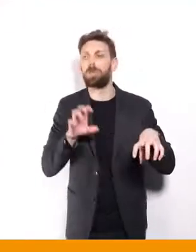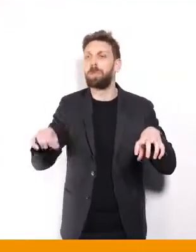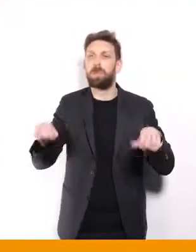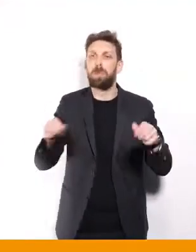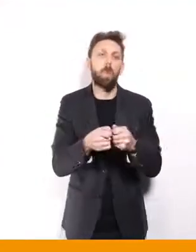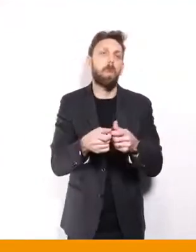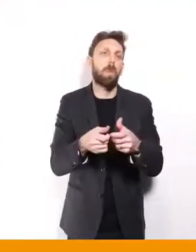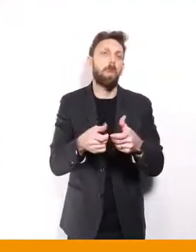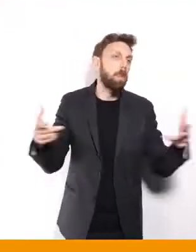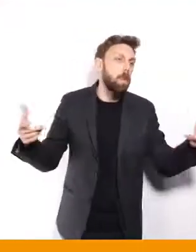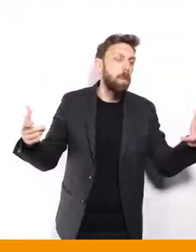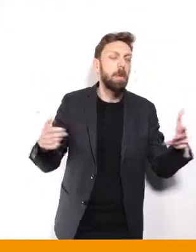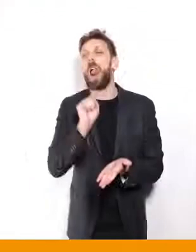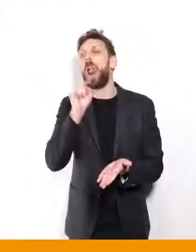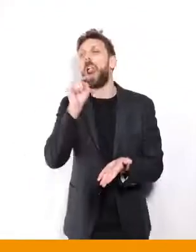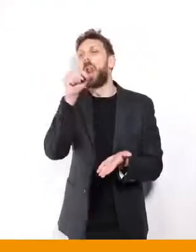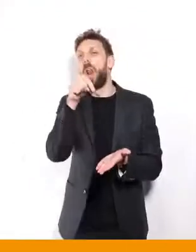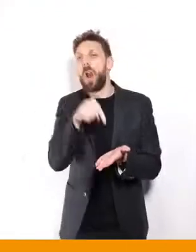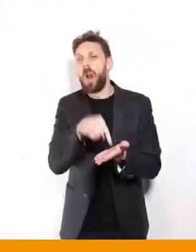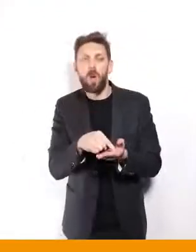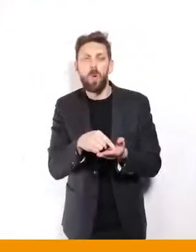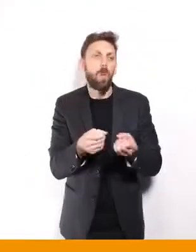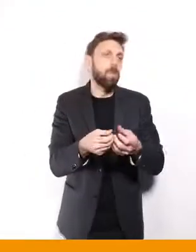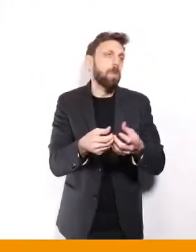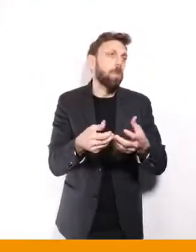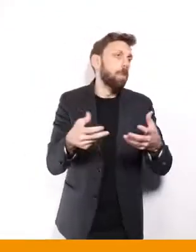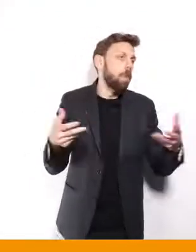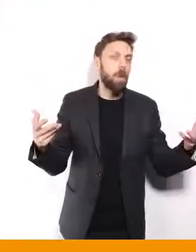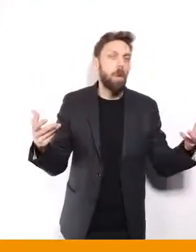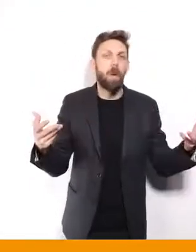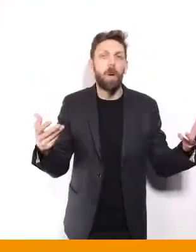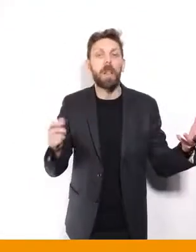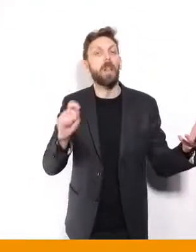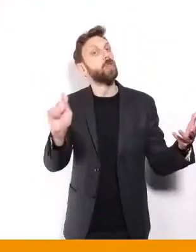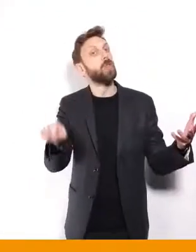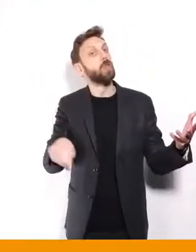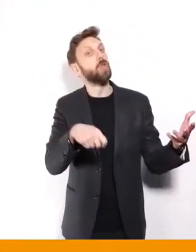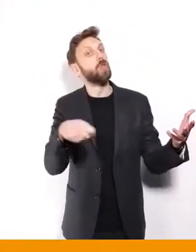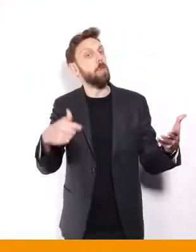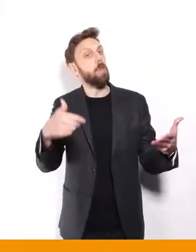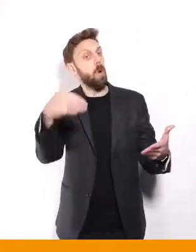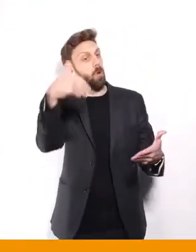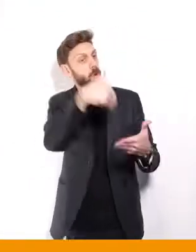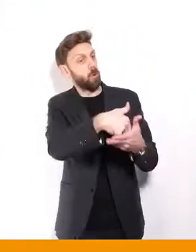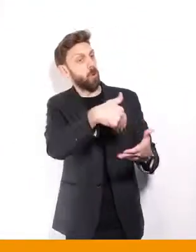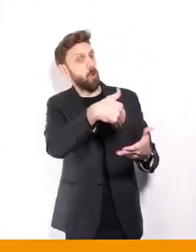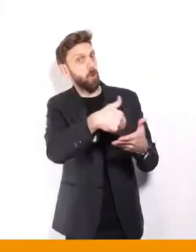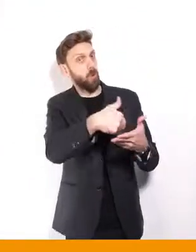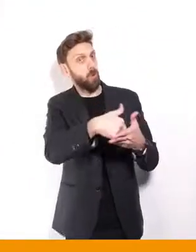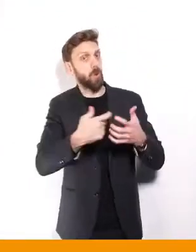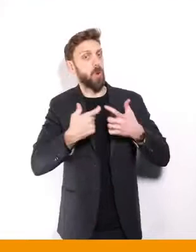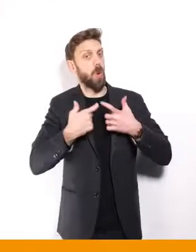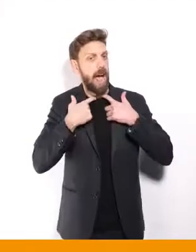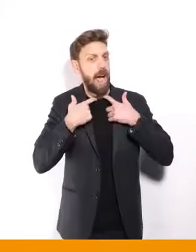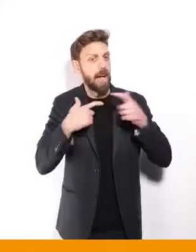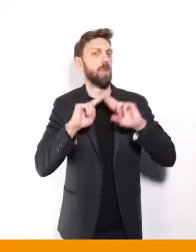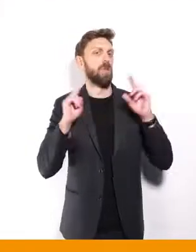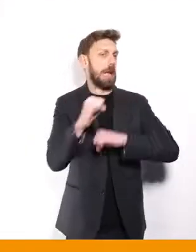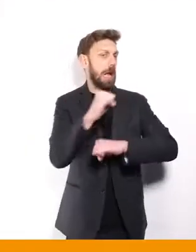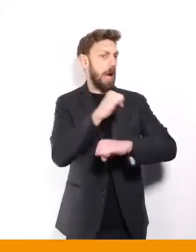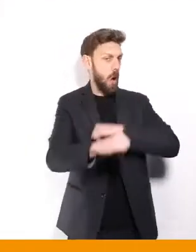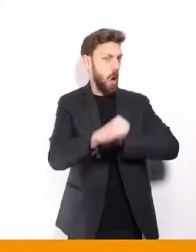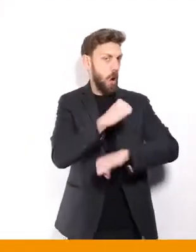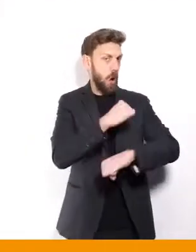des lieux où doivent normalement, où doit s'organiser l'accessibilité universelle,